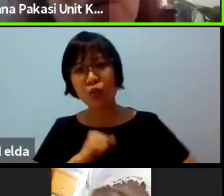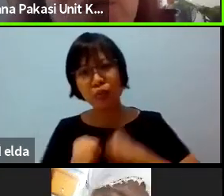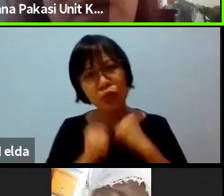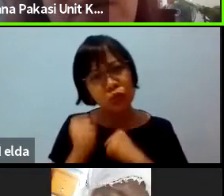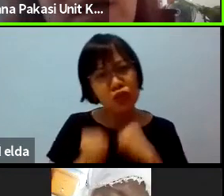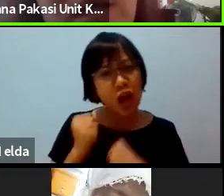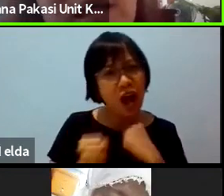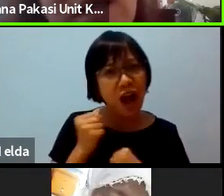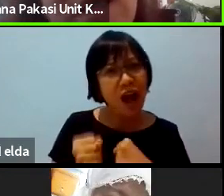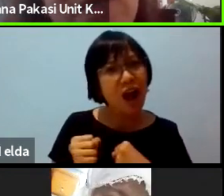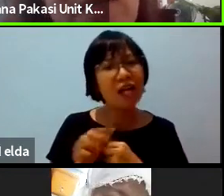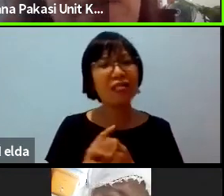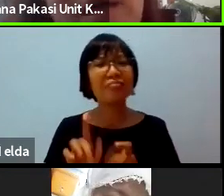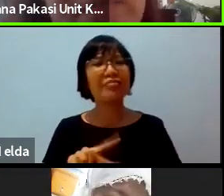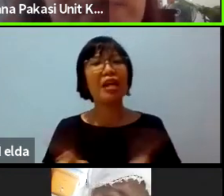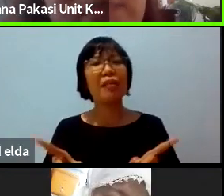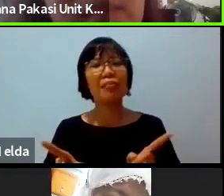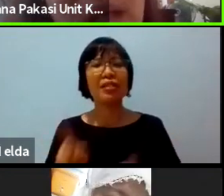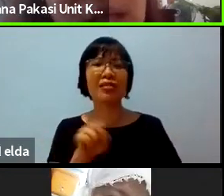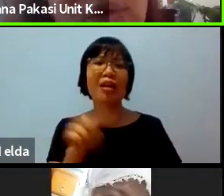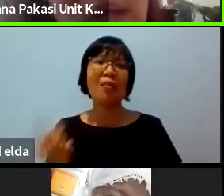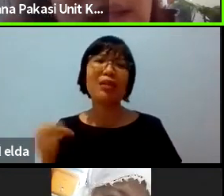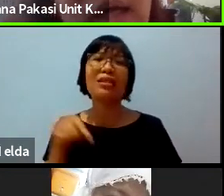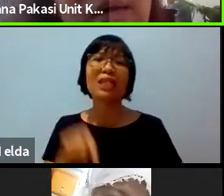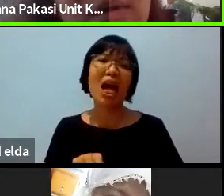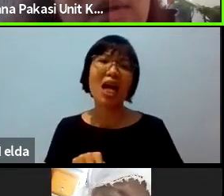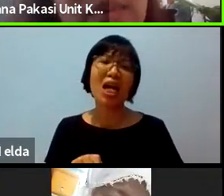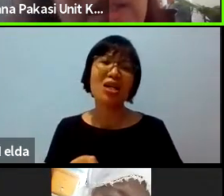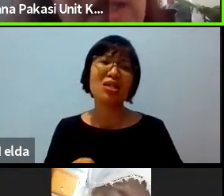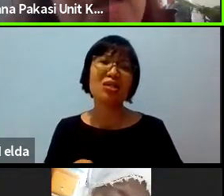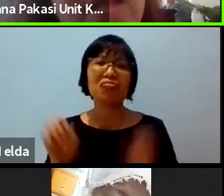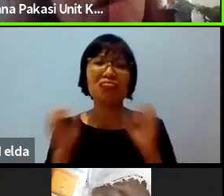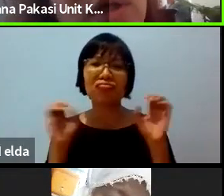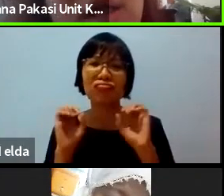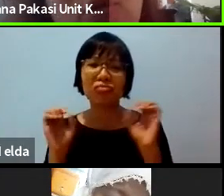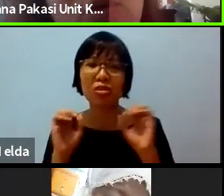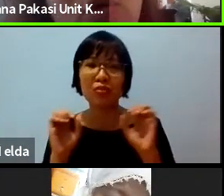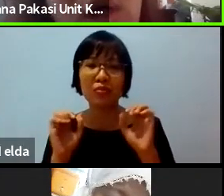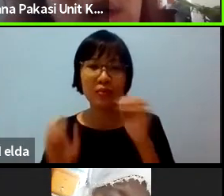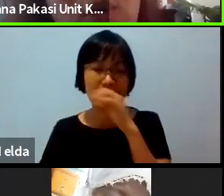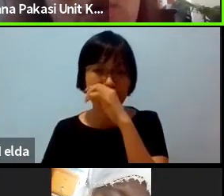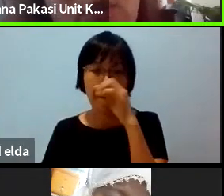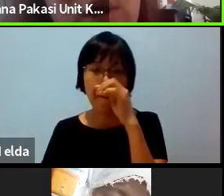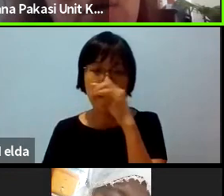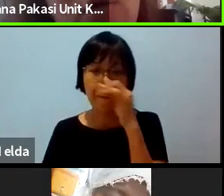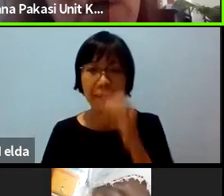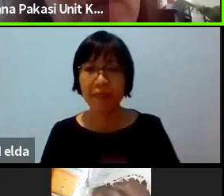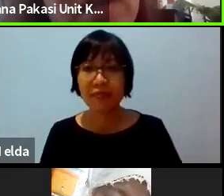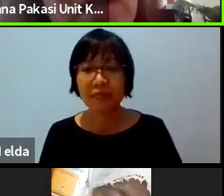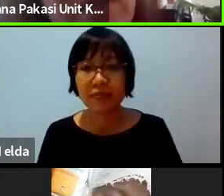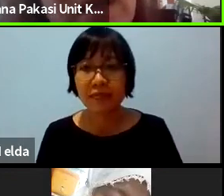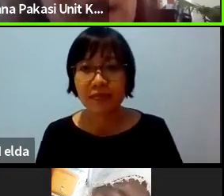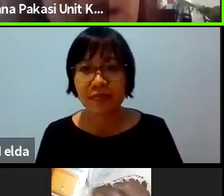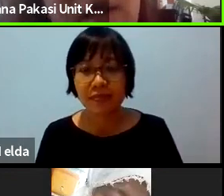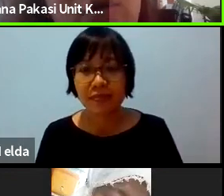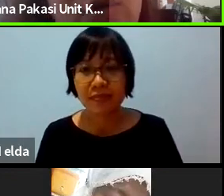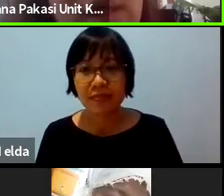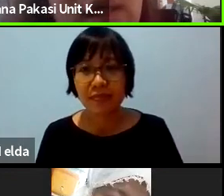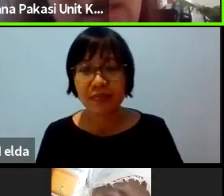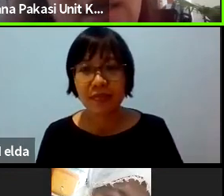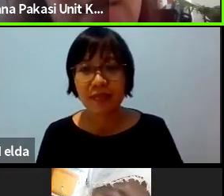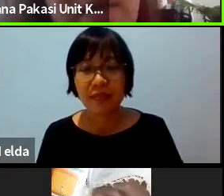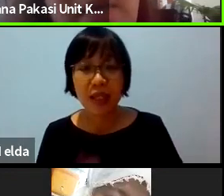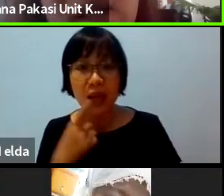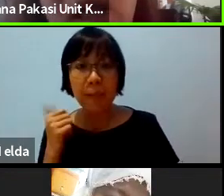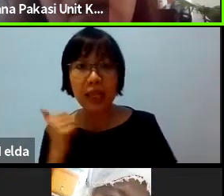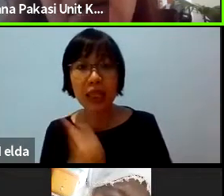gitu, harus bagaimana. Nah ini memang itu tadi ya, pemetaan stakeholder yang untuk mendorong ini menjadi penting gitu.